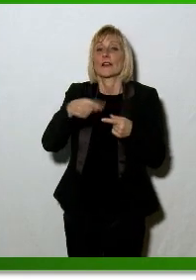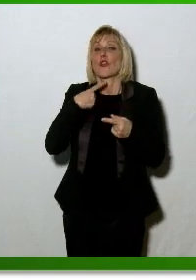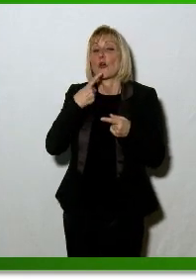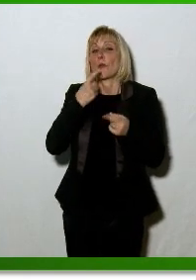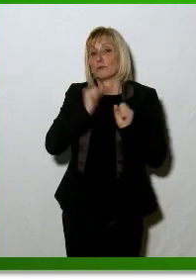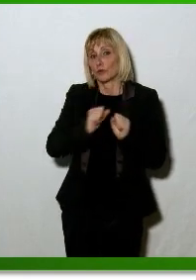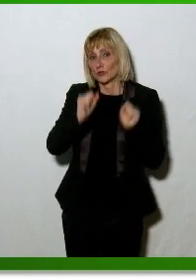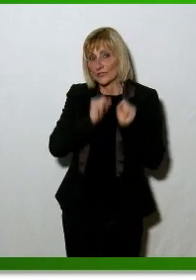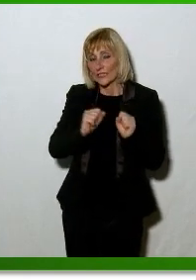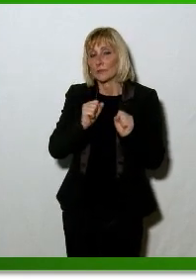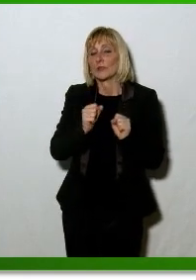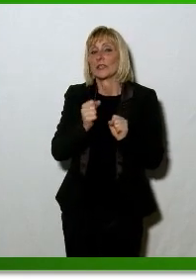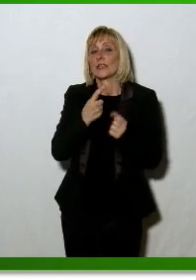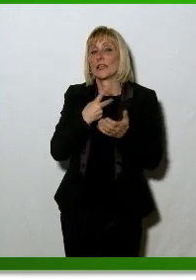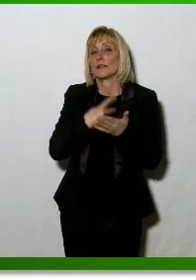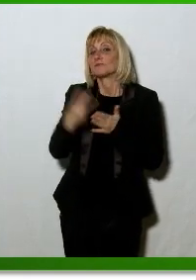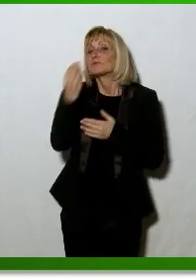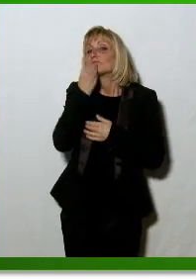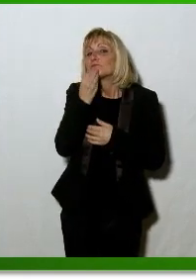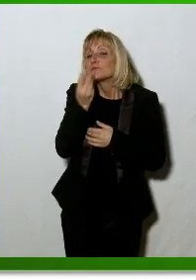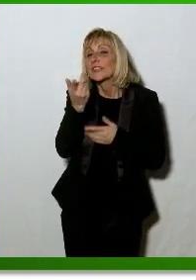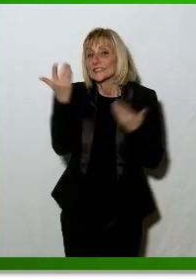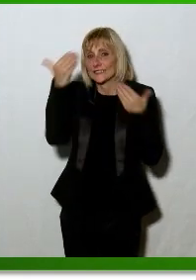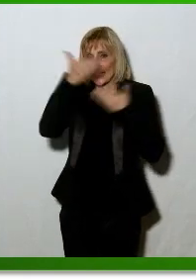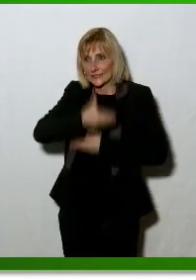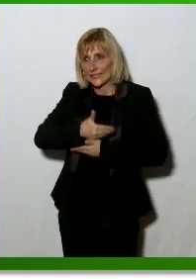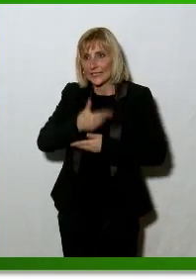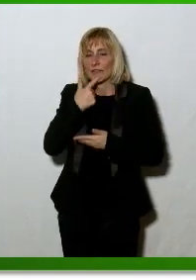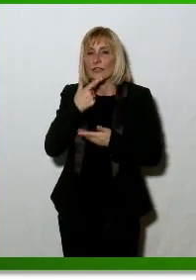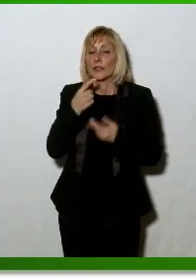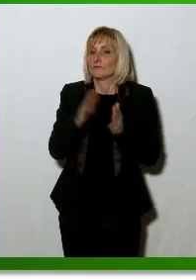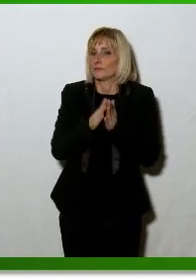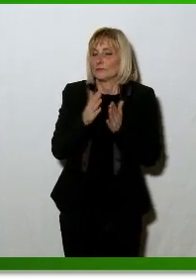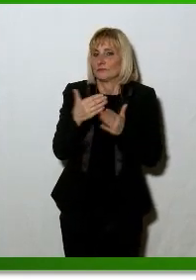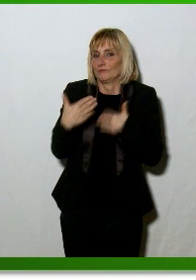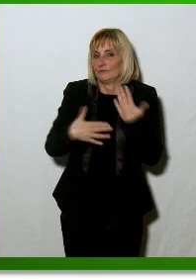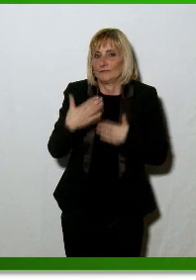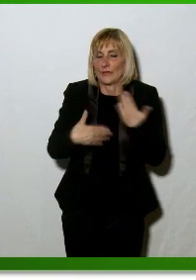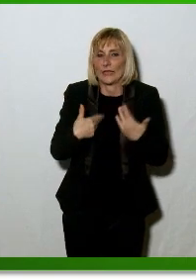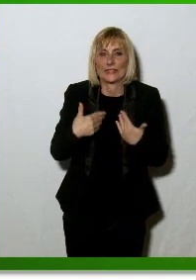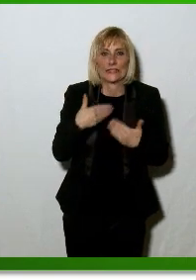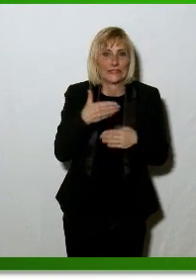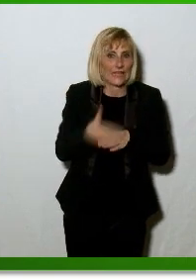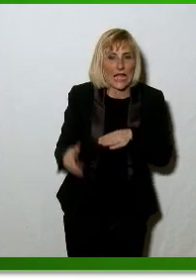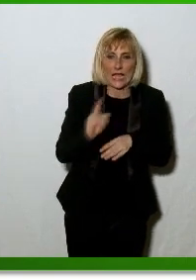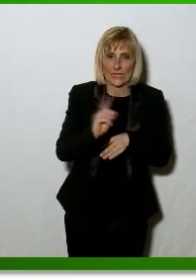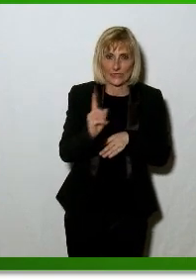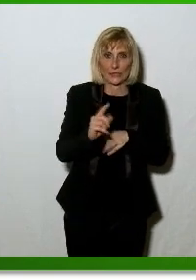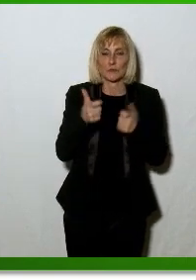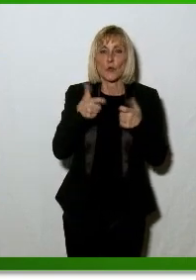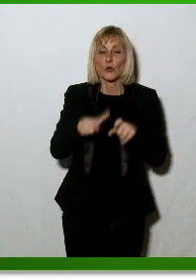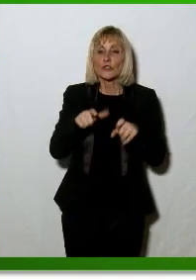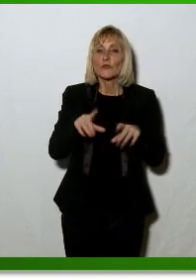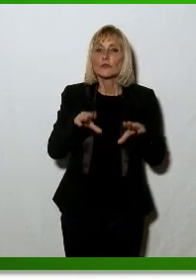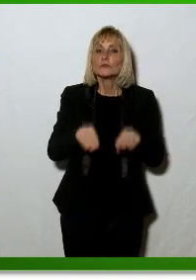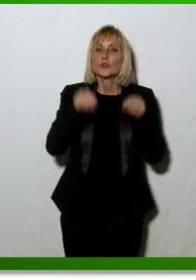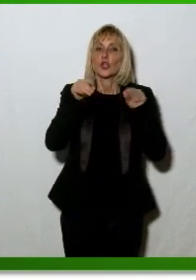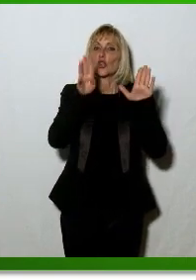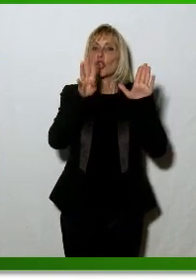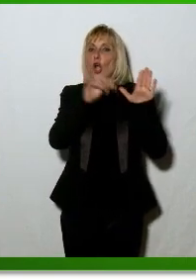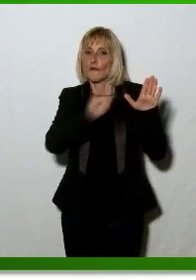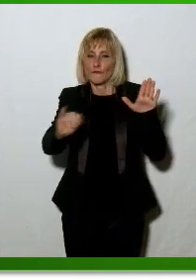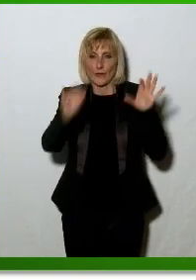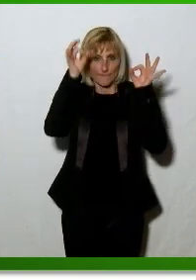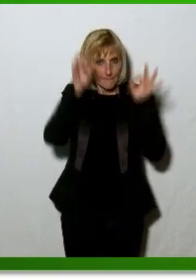reso possibile la degustazione appunto di stasera non facciamo tardi stasera però con i festeggiamenti perché domattina inizieremo puntuali alle